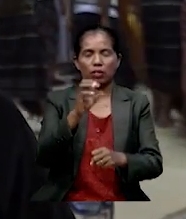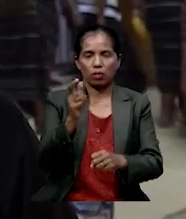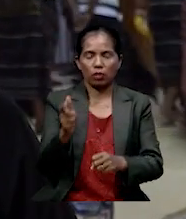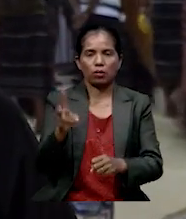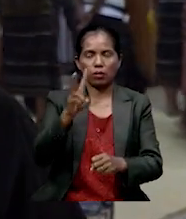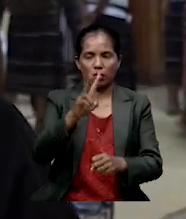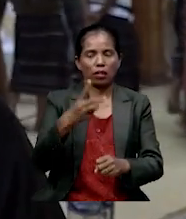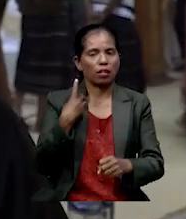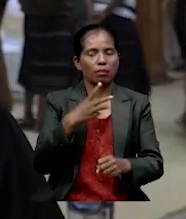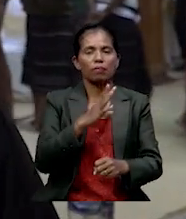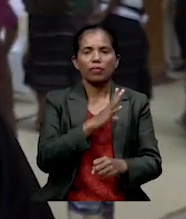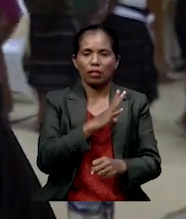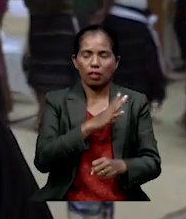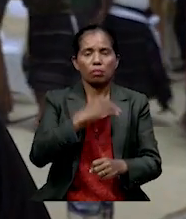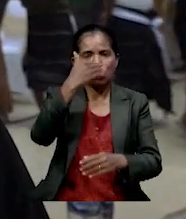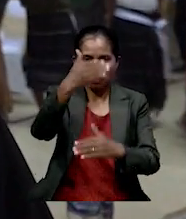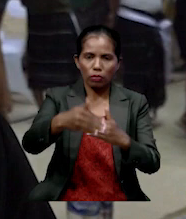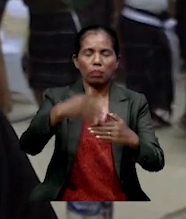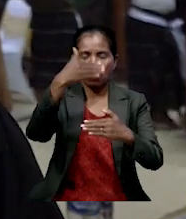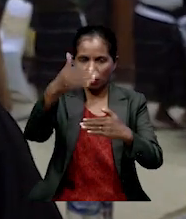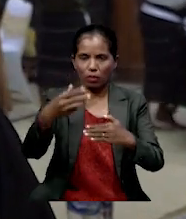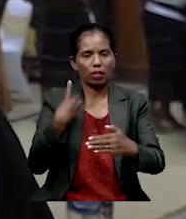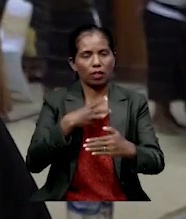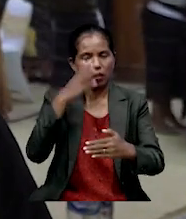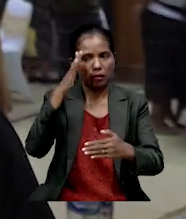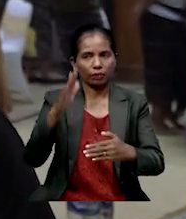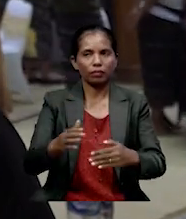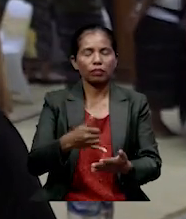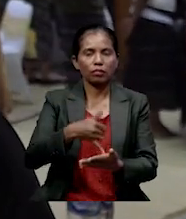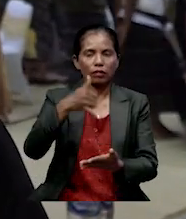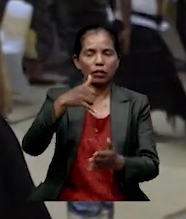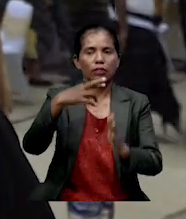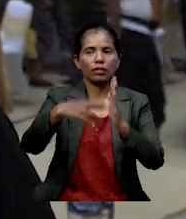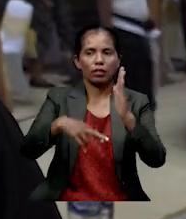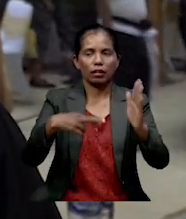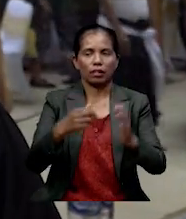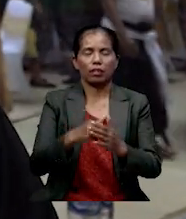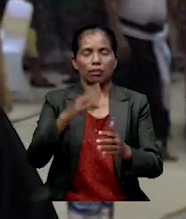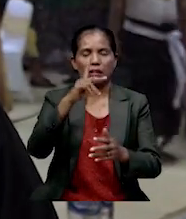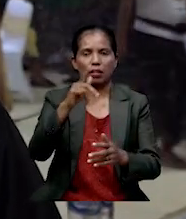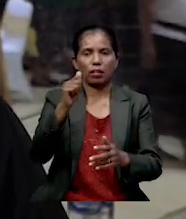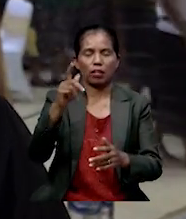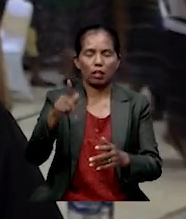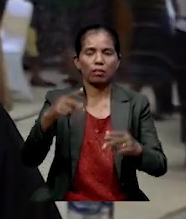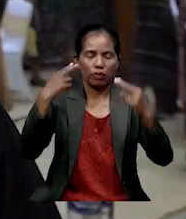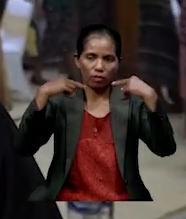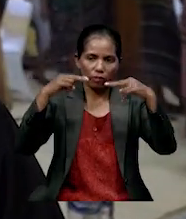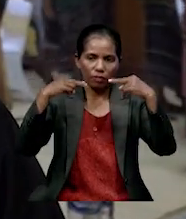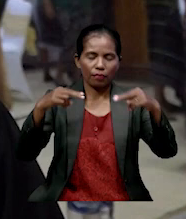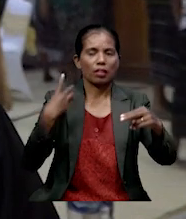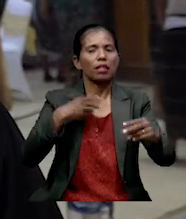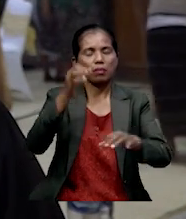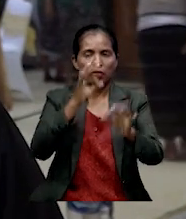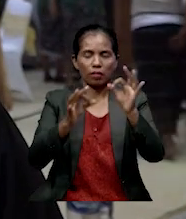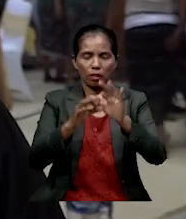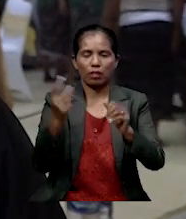sen rua ami spera katak ba oing nafaten tapi idane mesti hatte ne katak tasa rotativa abunana ka ba focal group nia ni am fiar katak